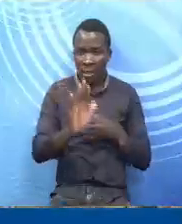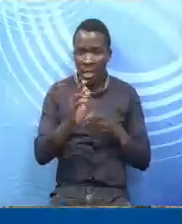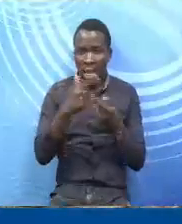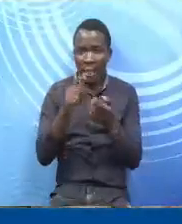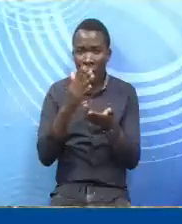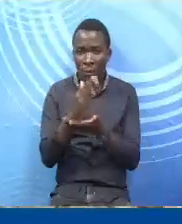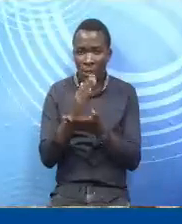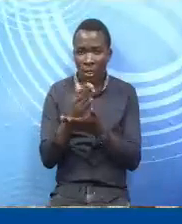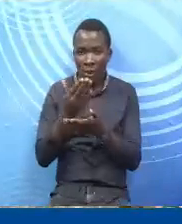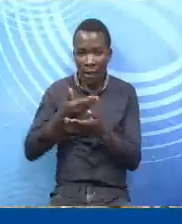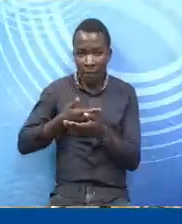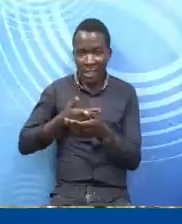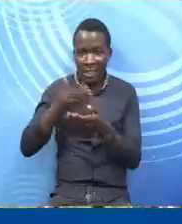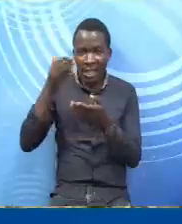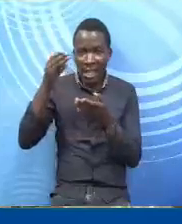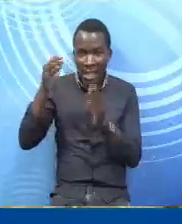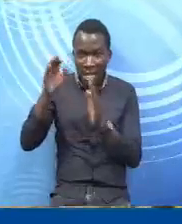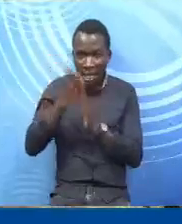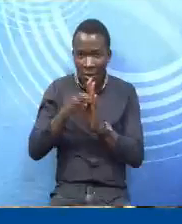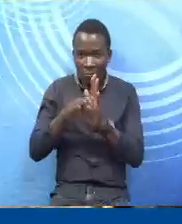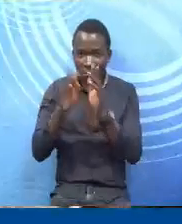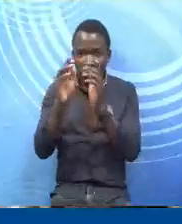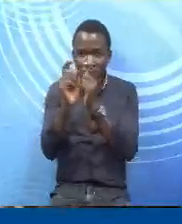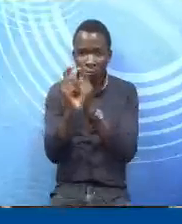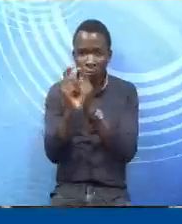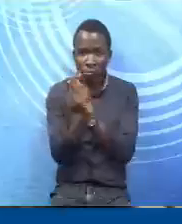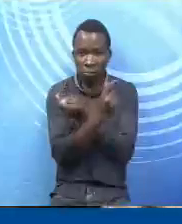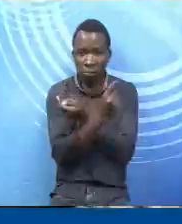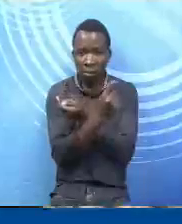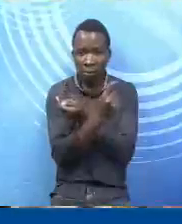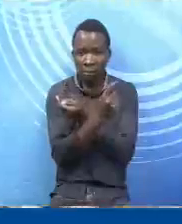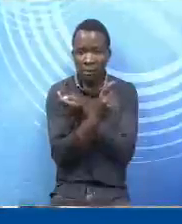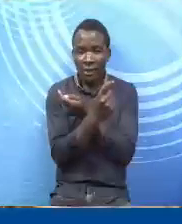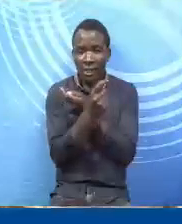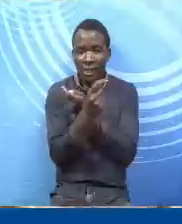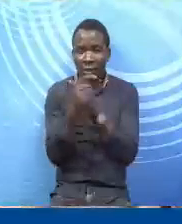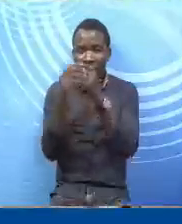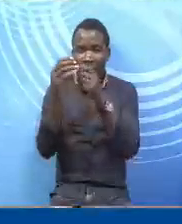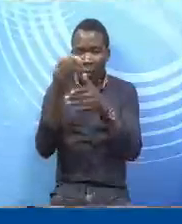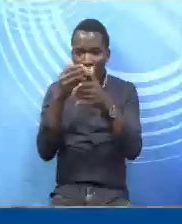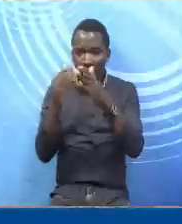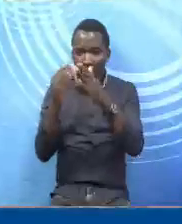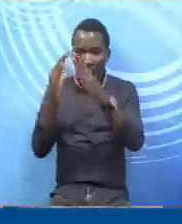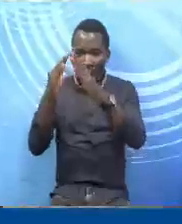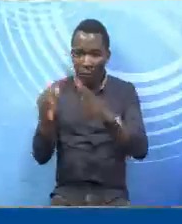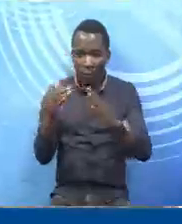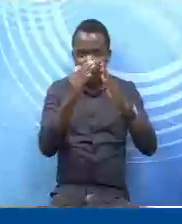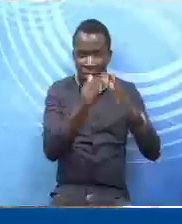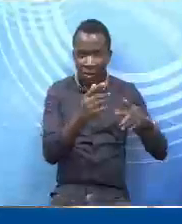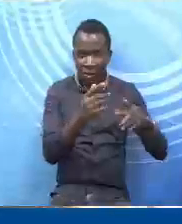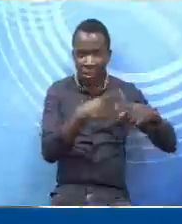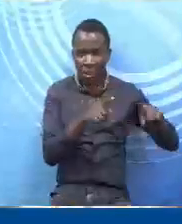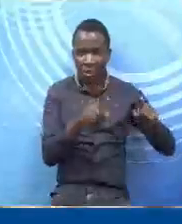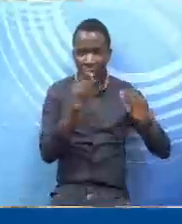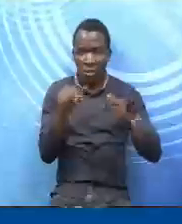afite gahunda yo kuzahatransforma akahindura amanexe hanyuma akaba yanayakodesha